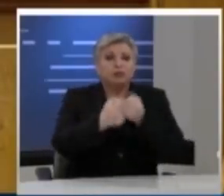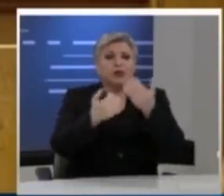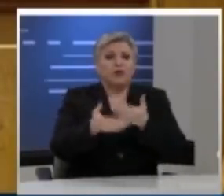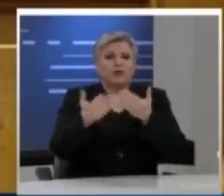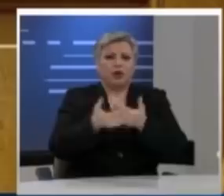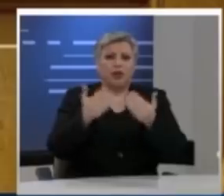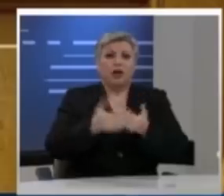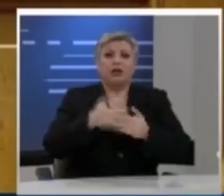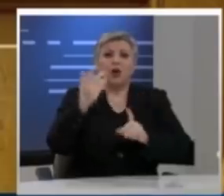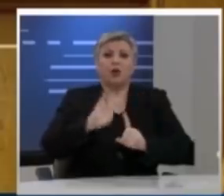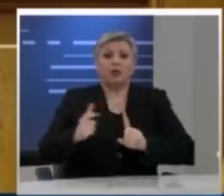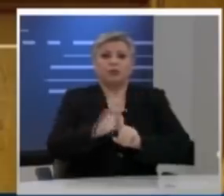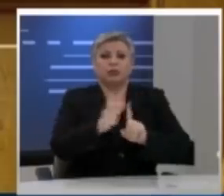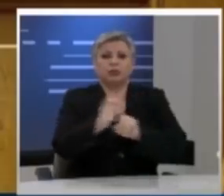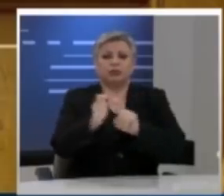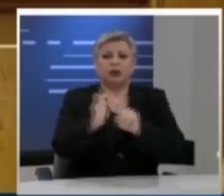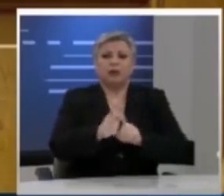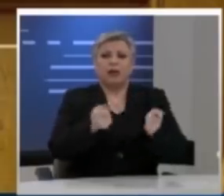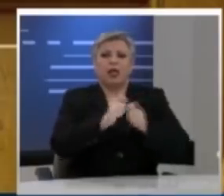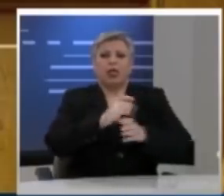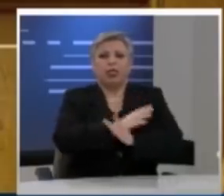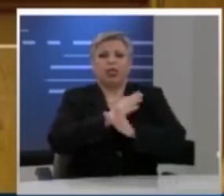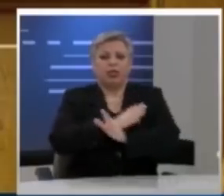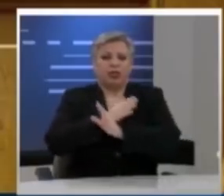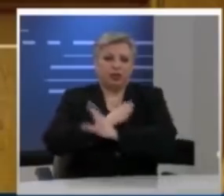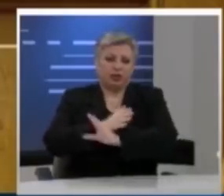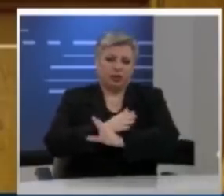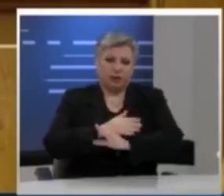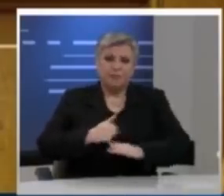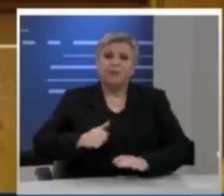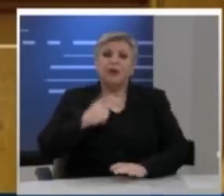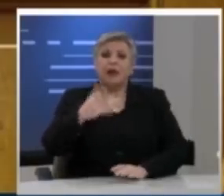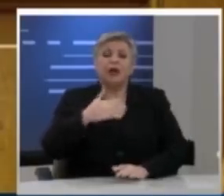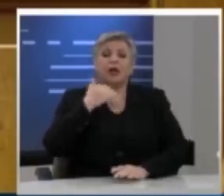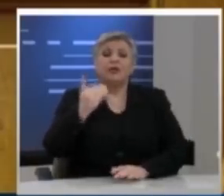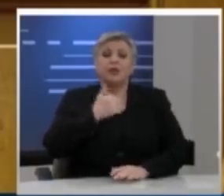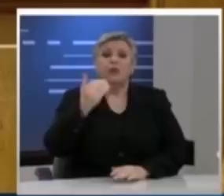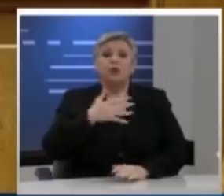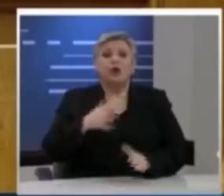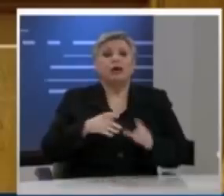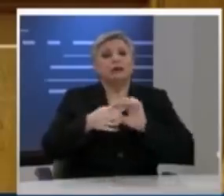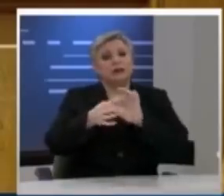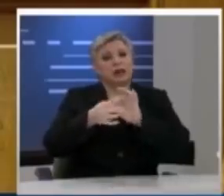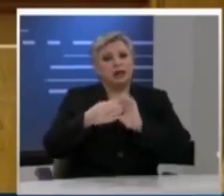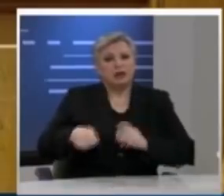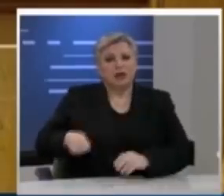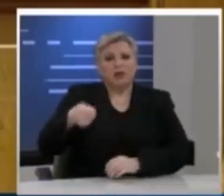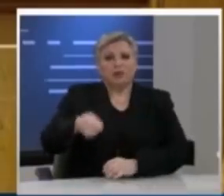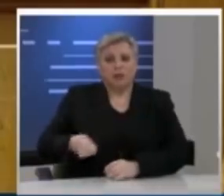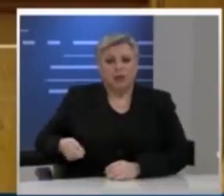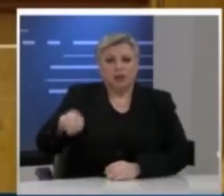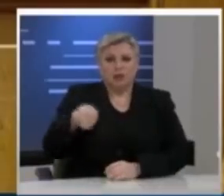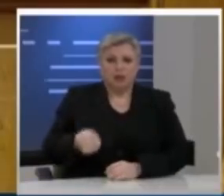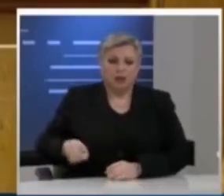γνώση δεν θέλουν δεν μπορούν και δεν αντέχουν να βάζουν άλλο το χέρι στην τσέπη οι